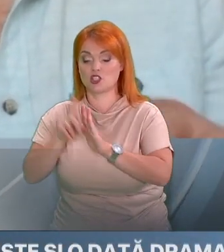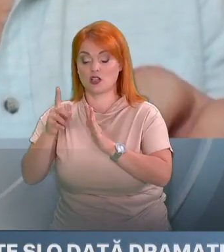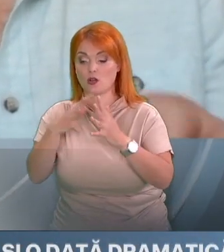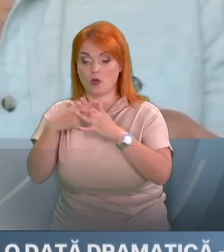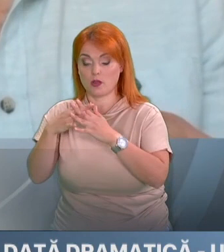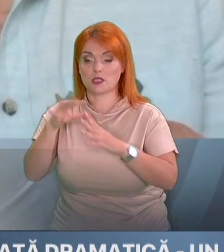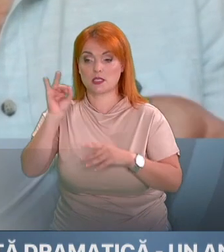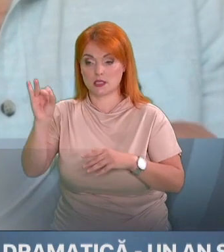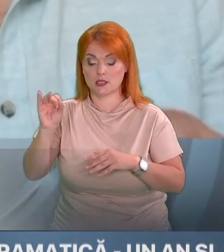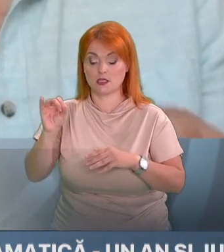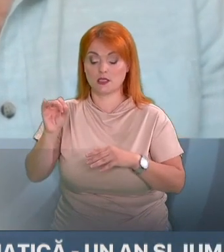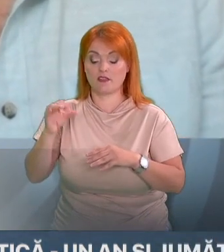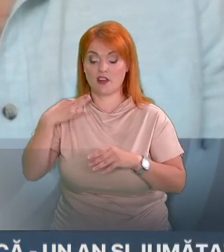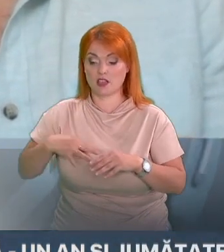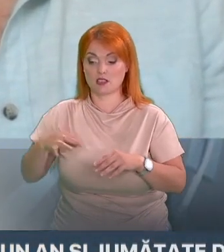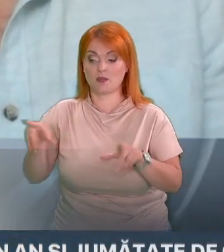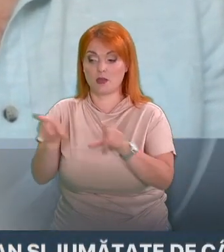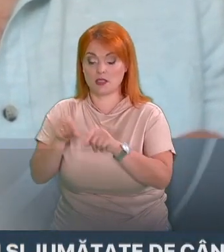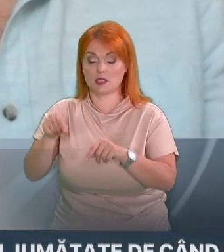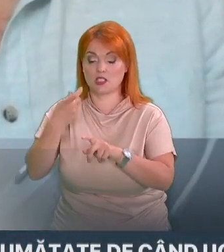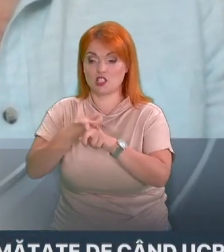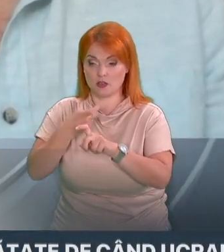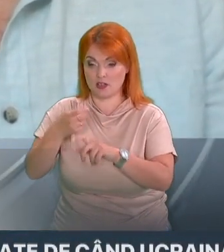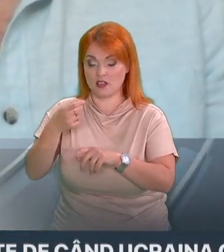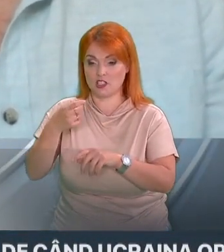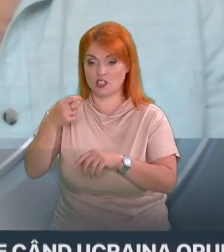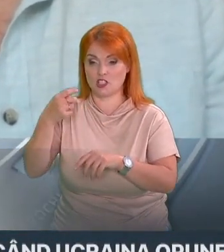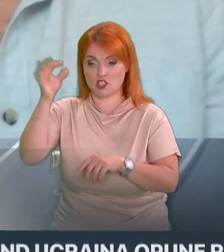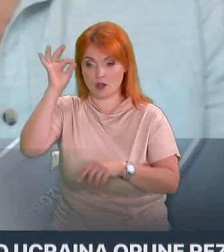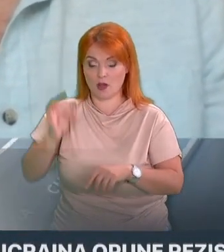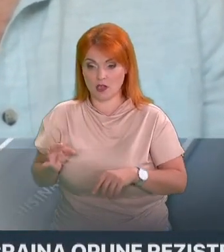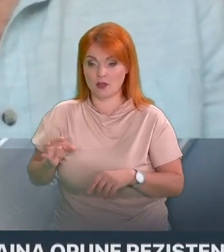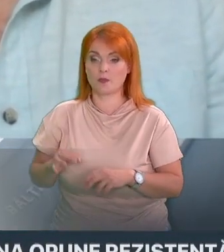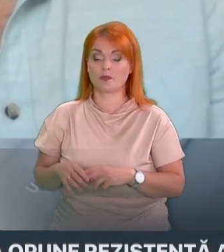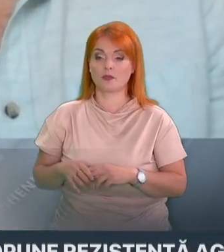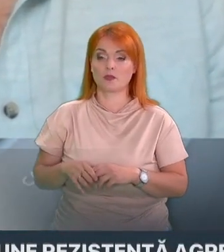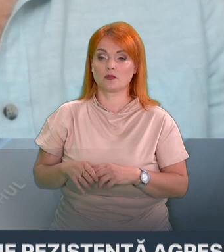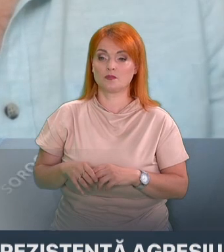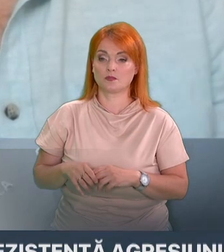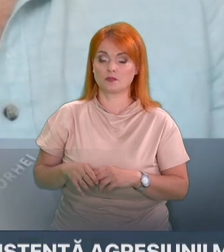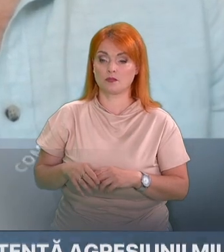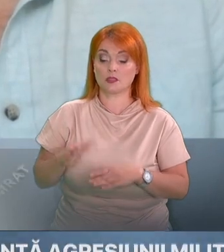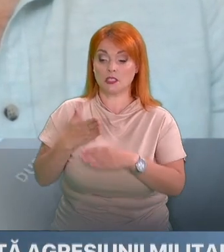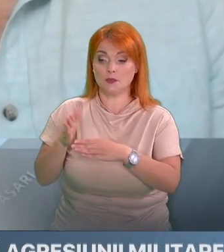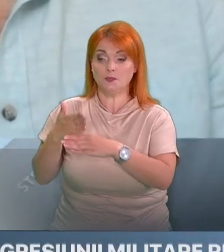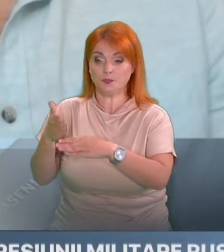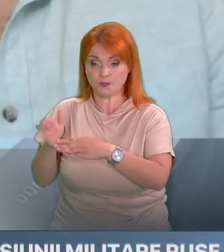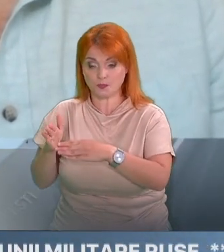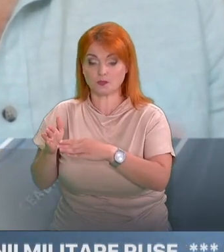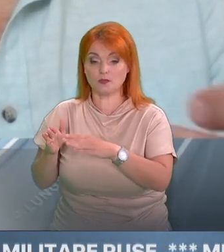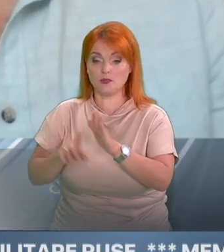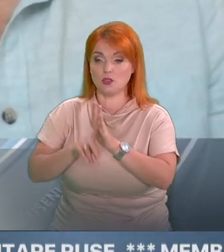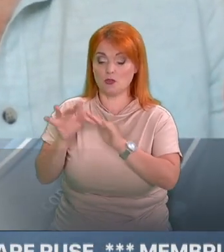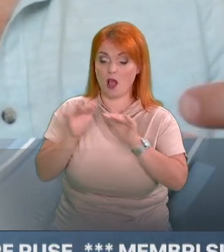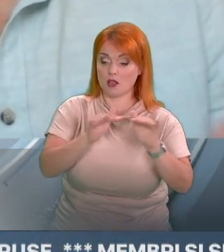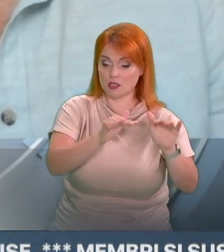aceste două mari dictaturi acționau concentric, două direcții. Direcția apuseană acționa Germania nazistă și rând pe rând a agresat țări suverane